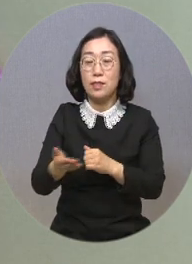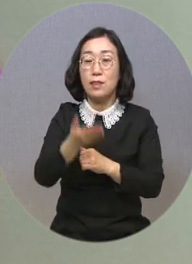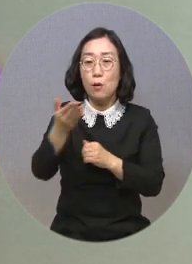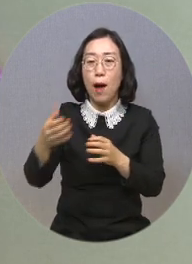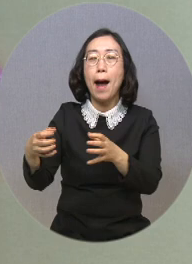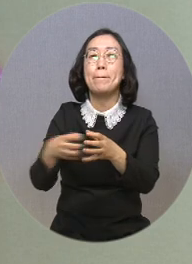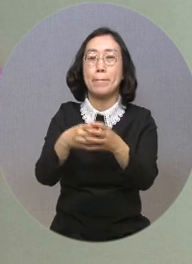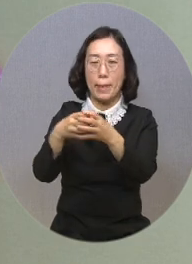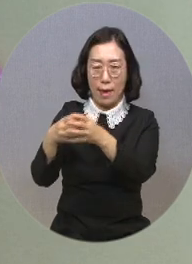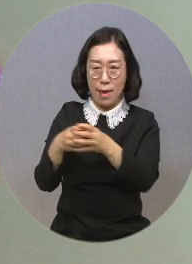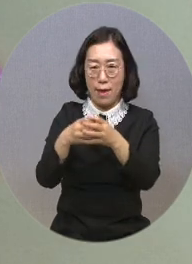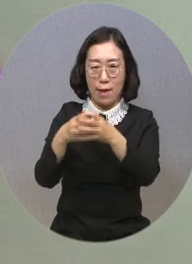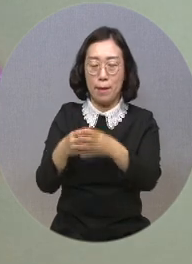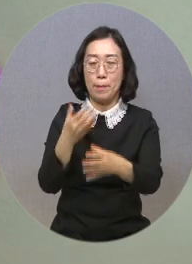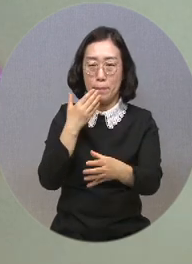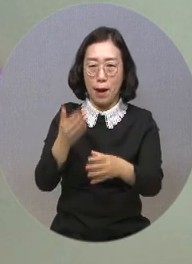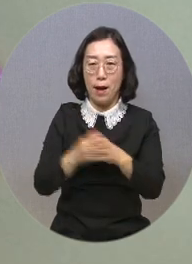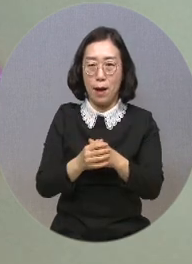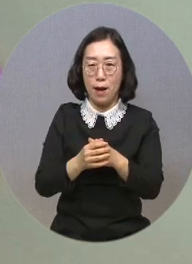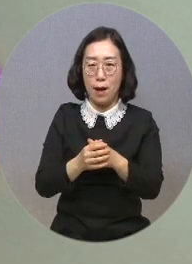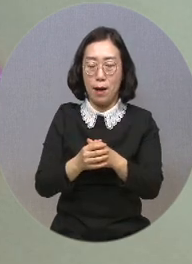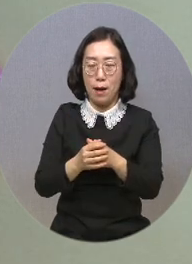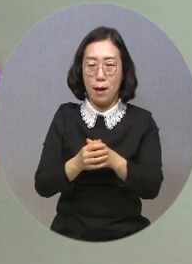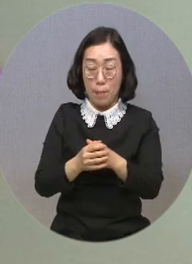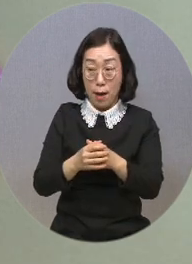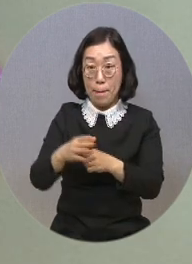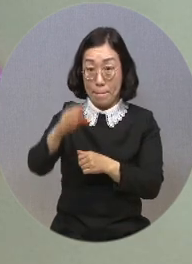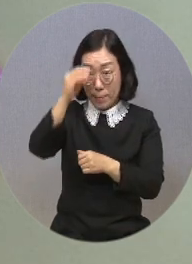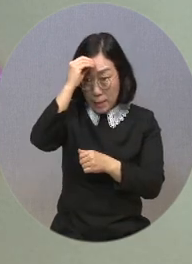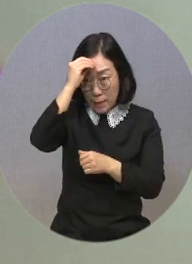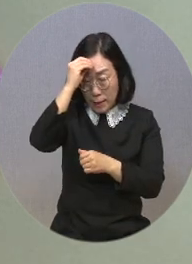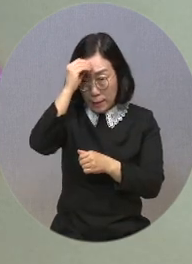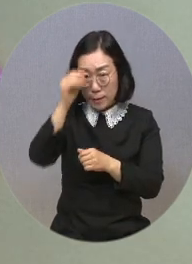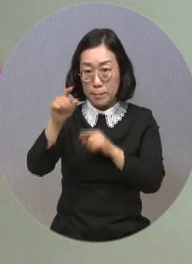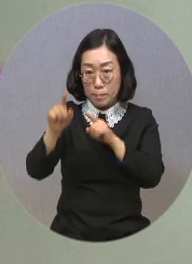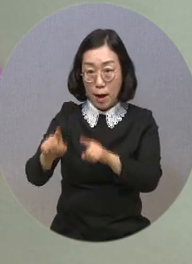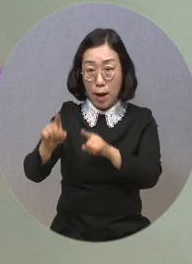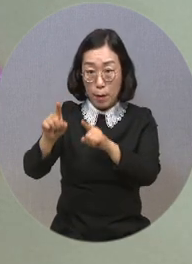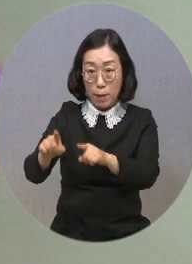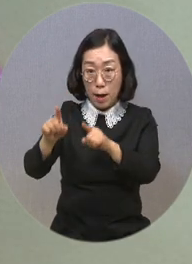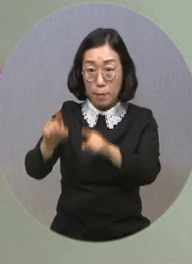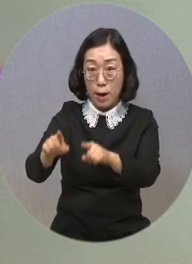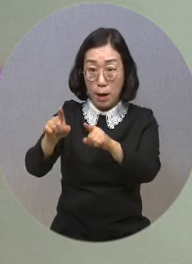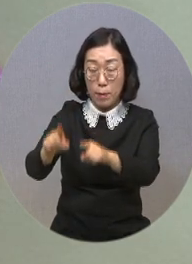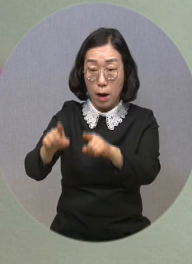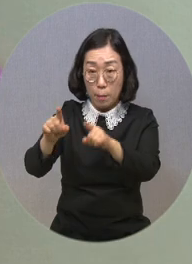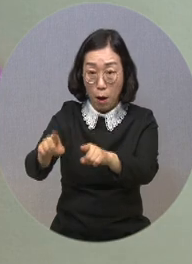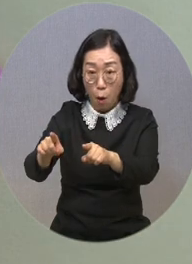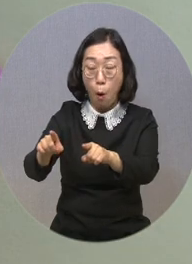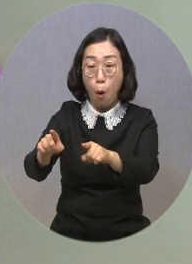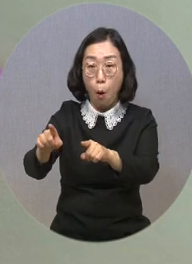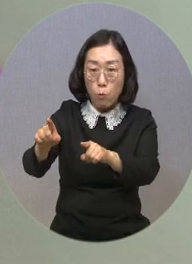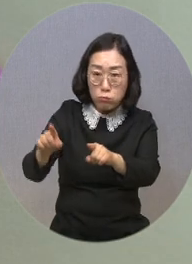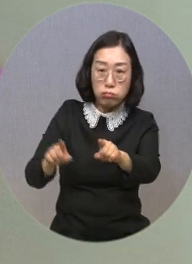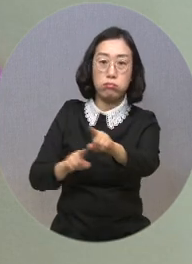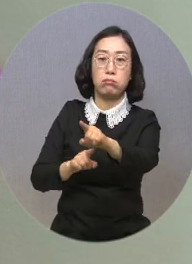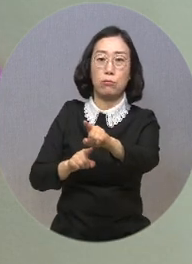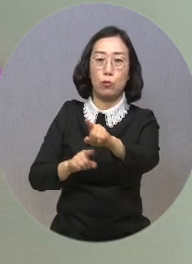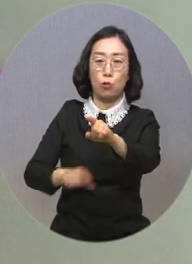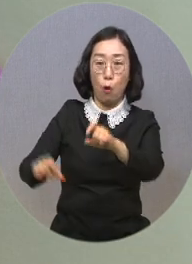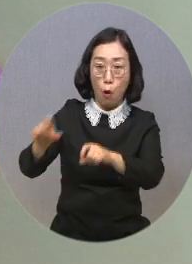함께 하시면 돼요. 그러면 따라서 발맞춰서 가다 보면 제가 어느 날 갑자기 앞에서 리드하고